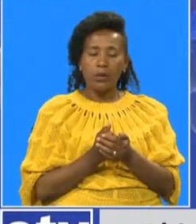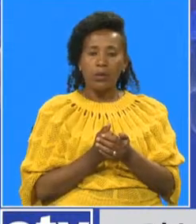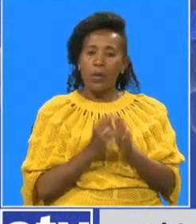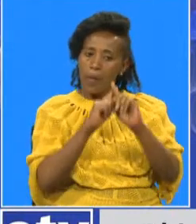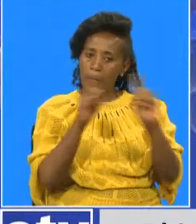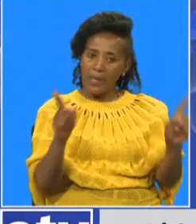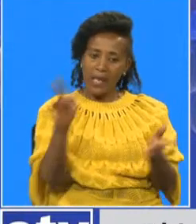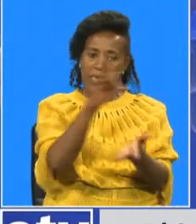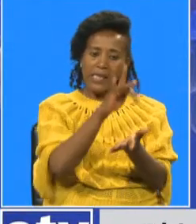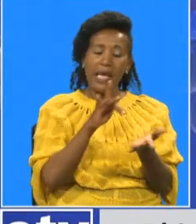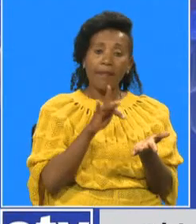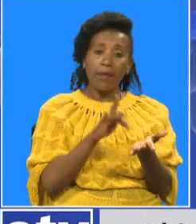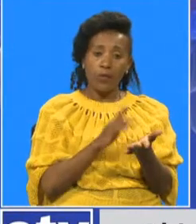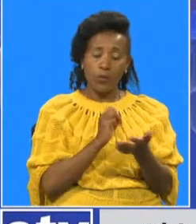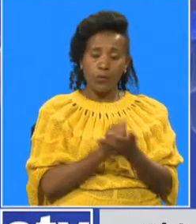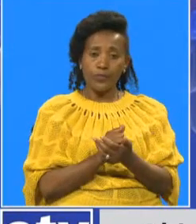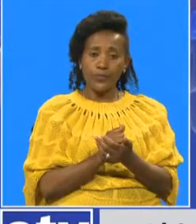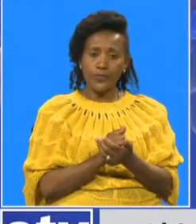በተለይ ሴክተር